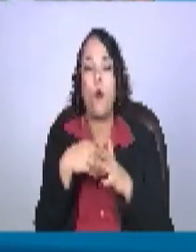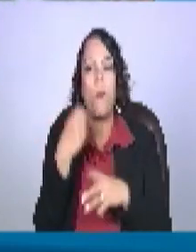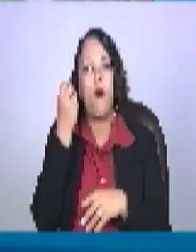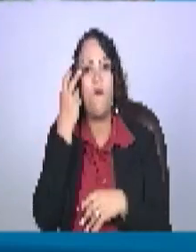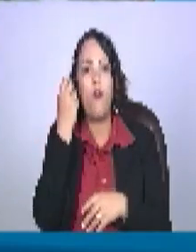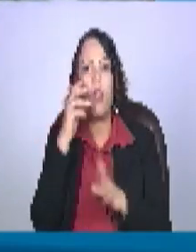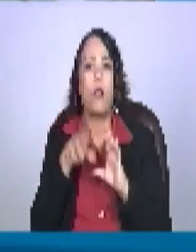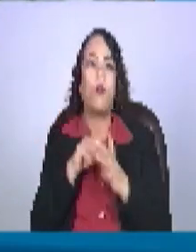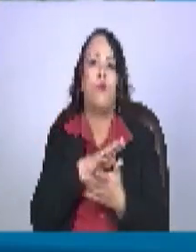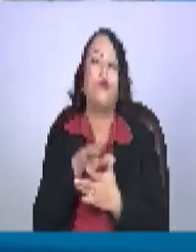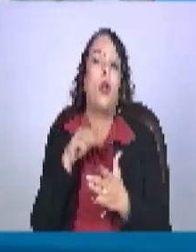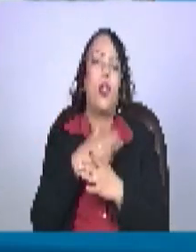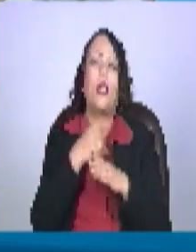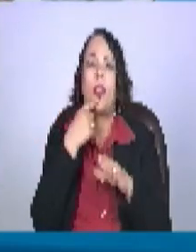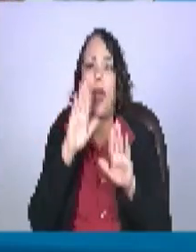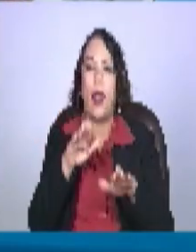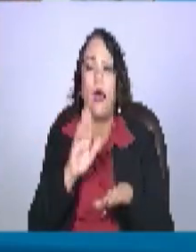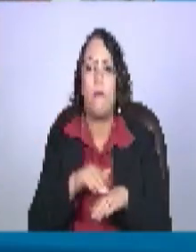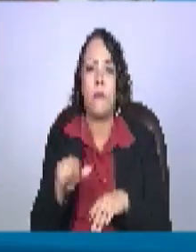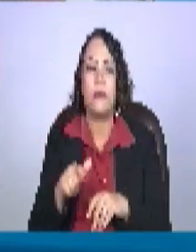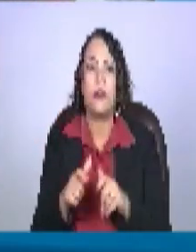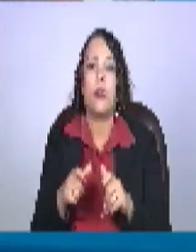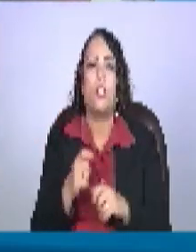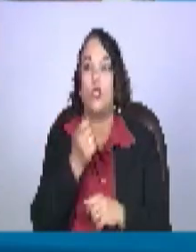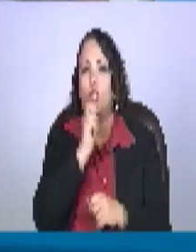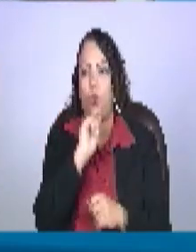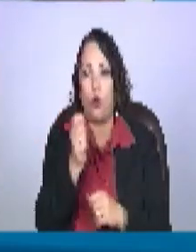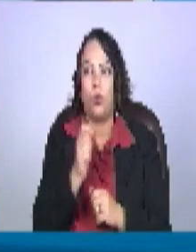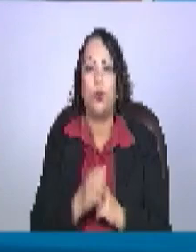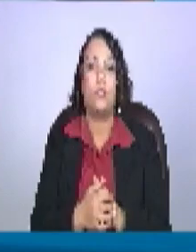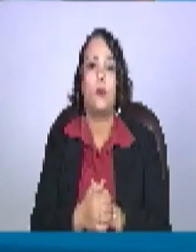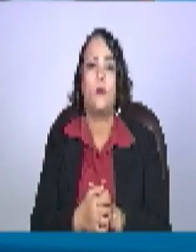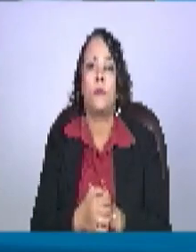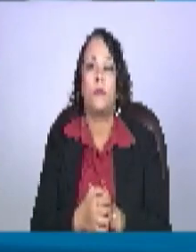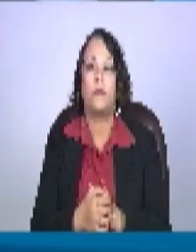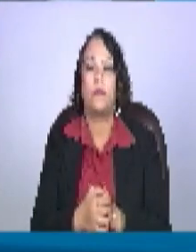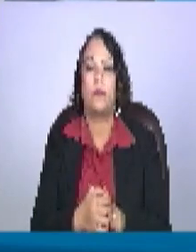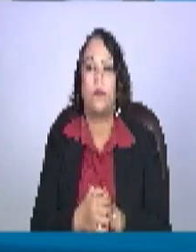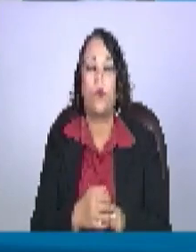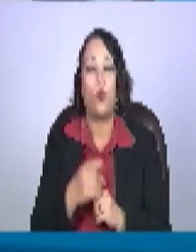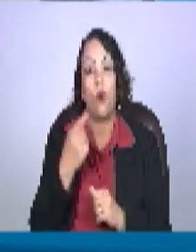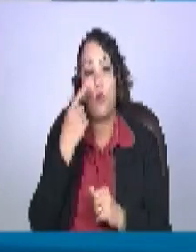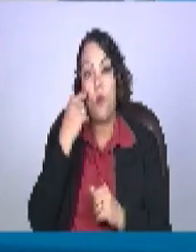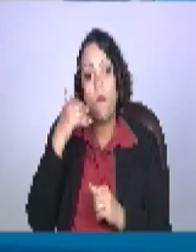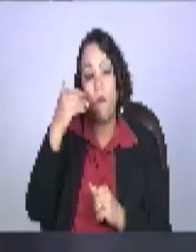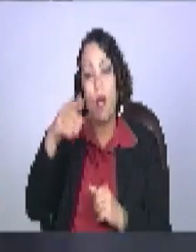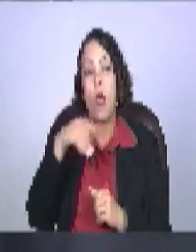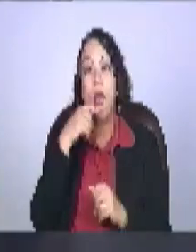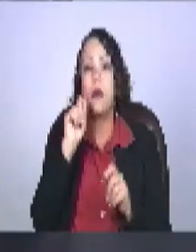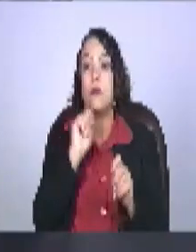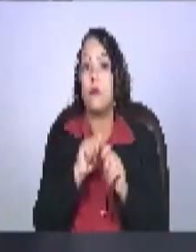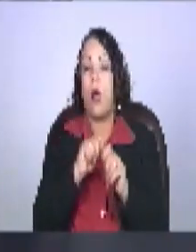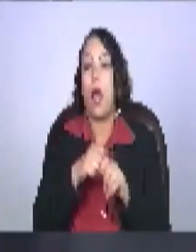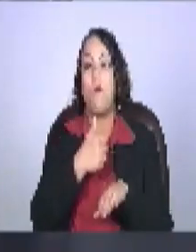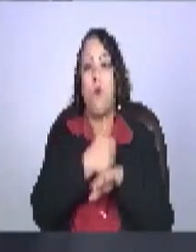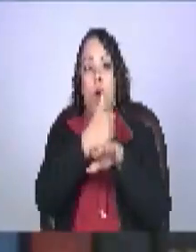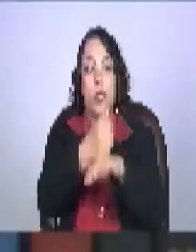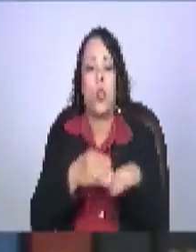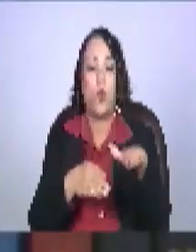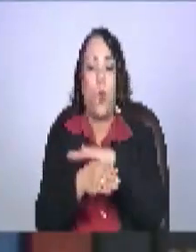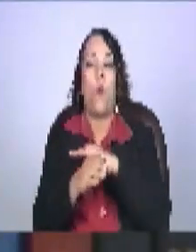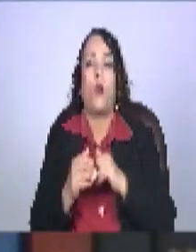والقضايا التي طرحت في هذا النقاش ونتطلع دائما الى اصلاح المؤسسات من